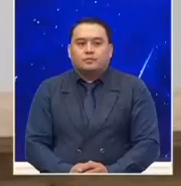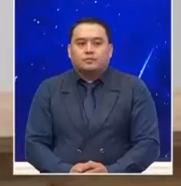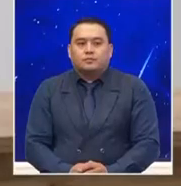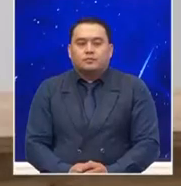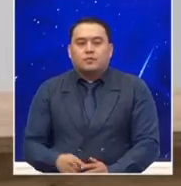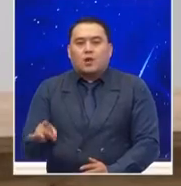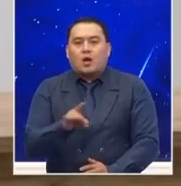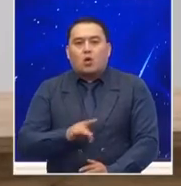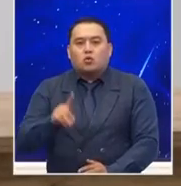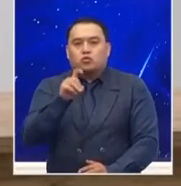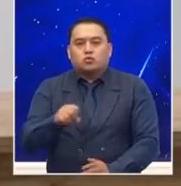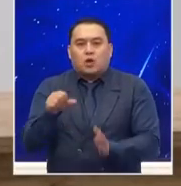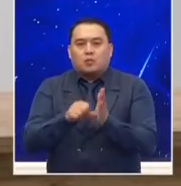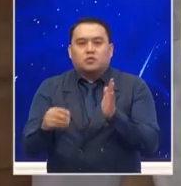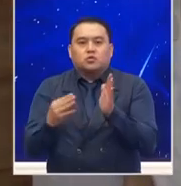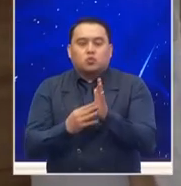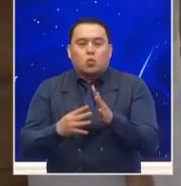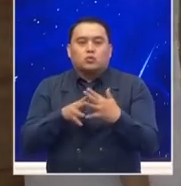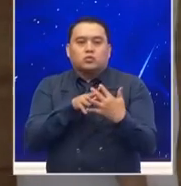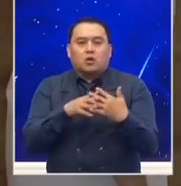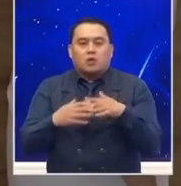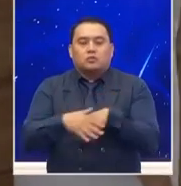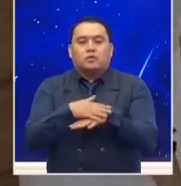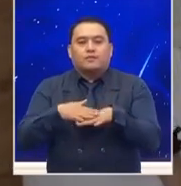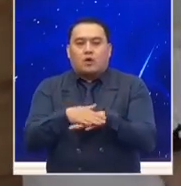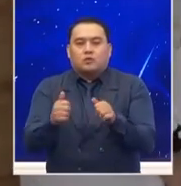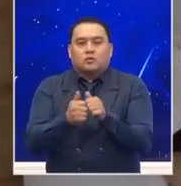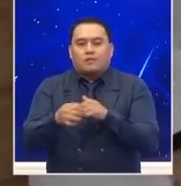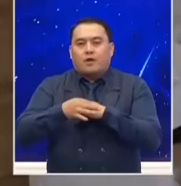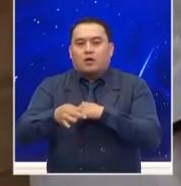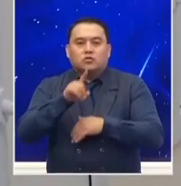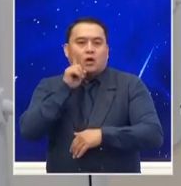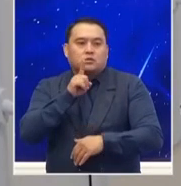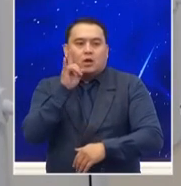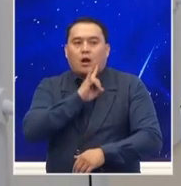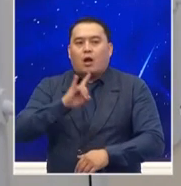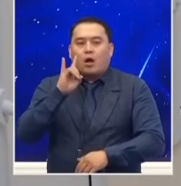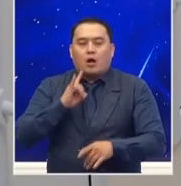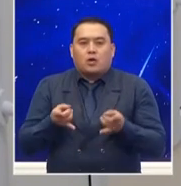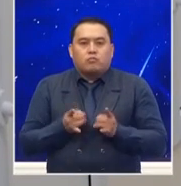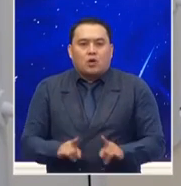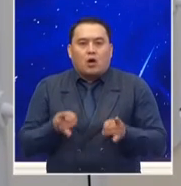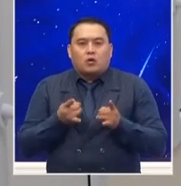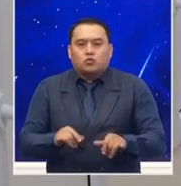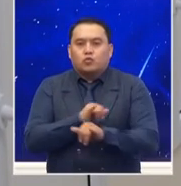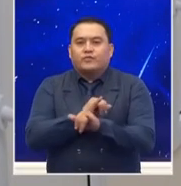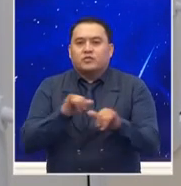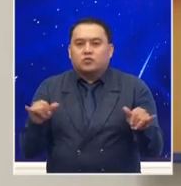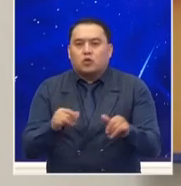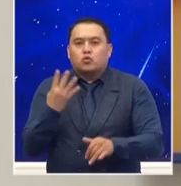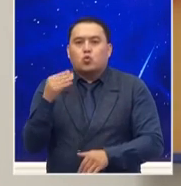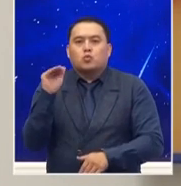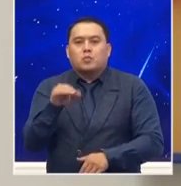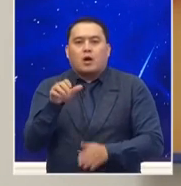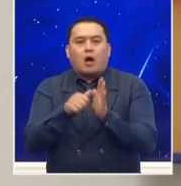Ауданда 169 мыңнан аса тұрғын бар, 37 мыңы фертилді жастағы әйелдер. Бала туу жоғары. Былтыр